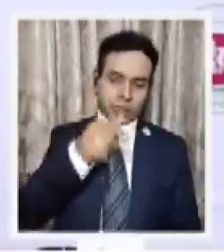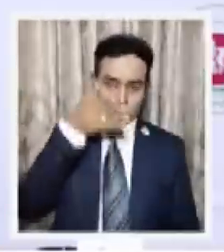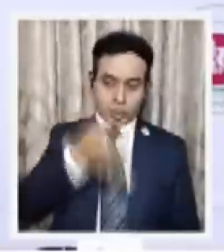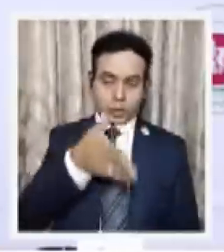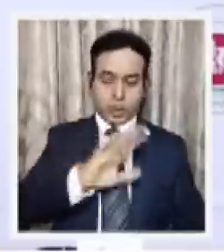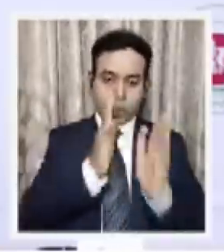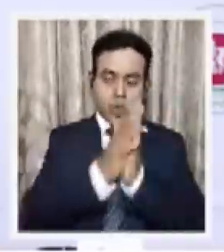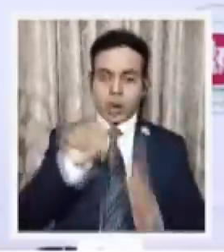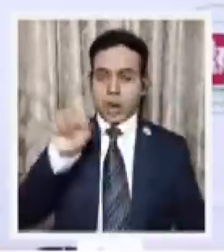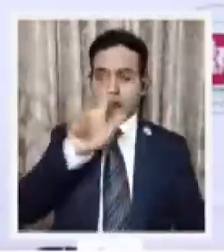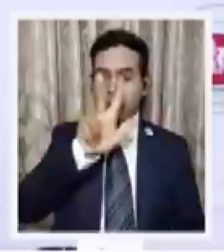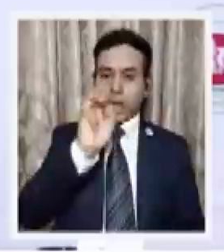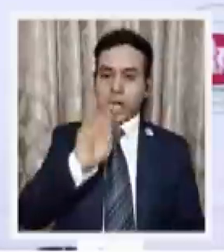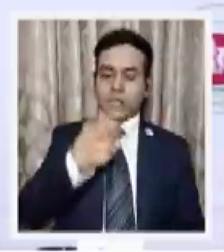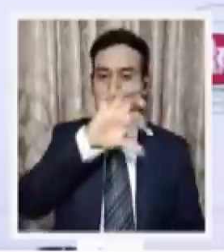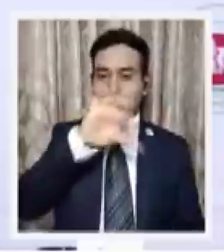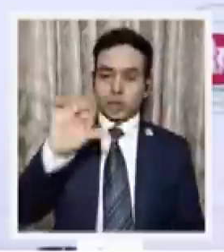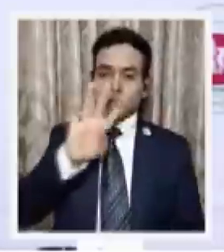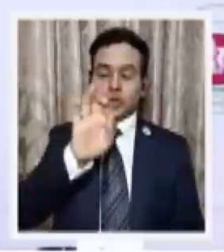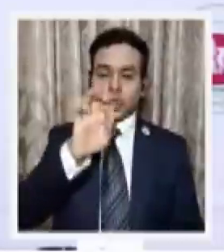আছেন 18,940 জন।